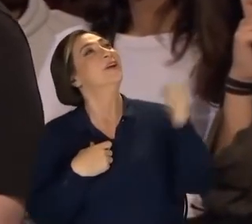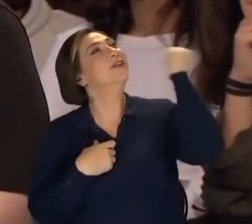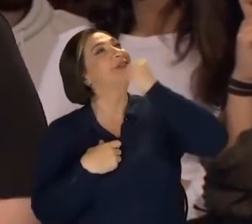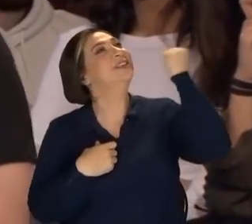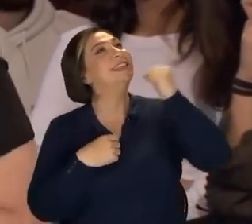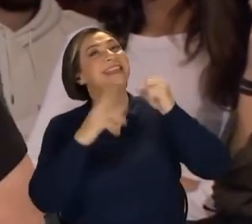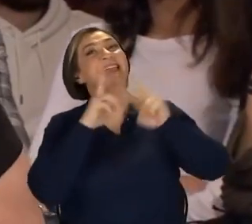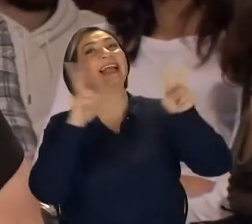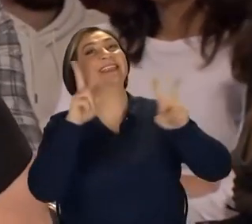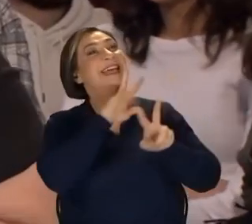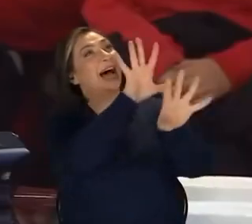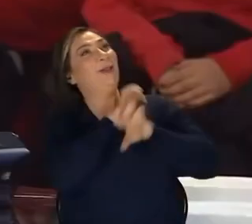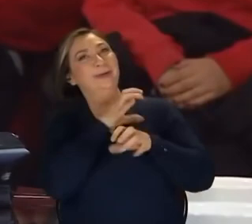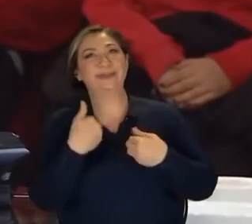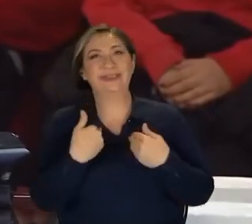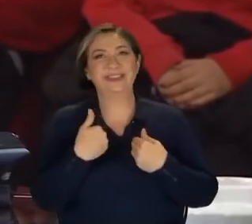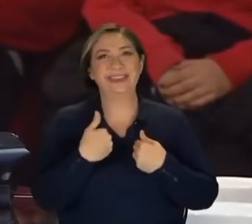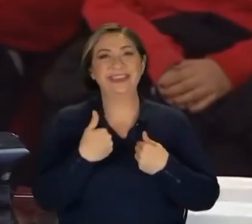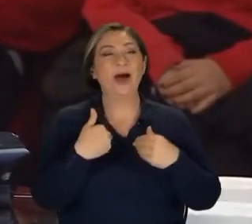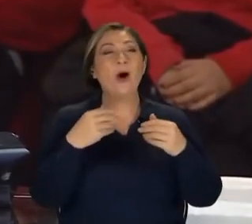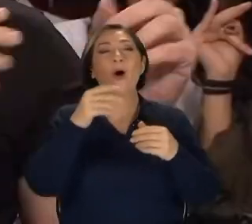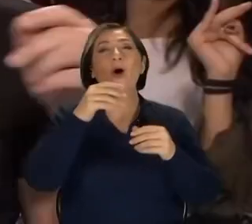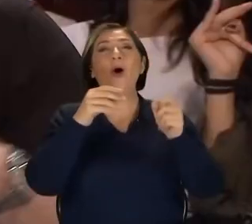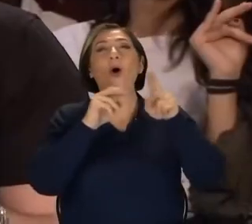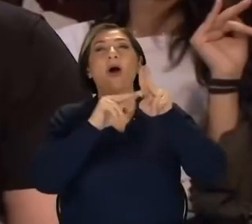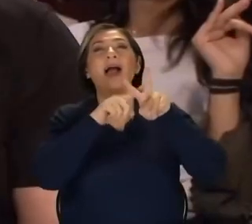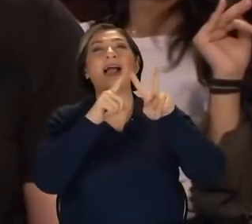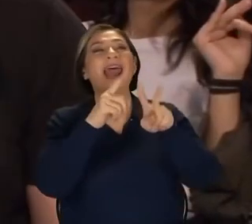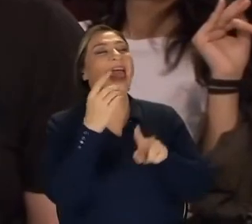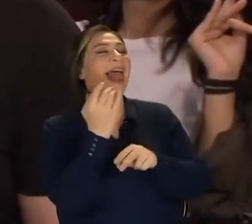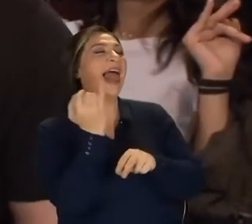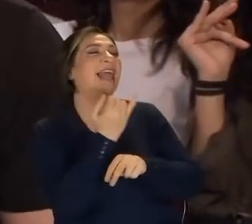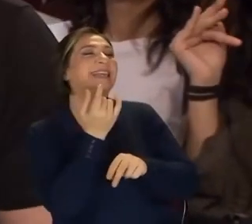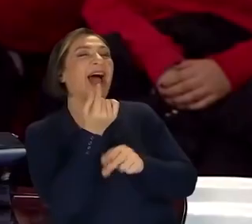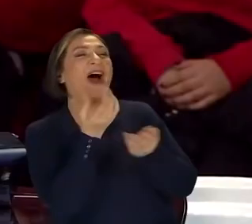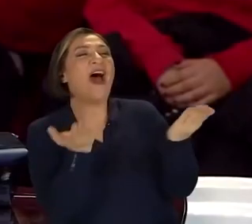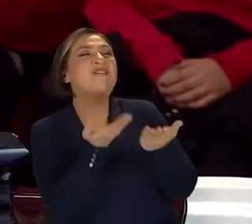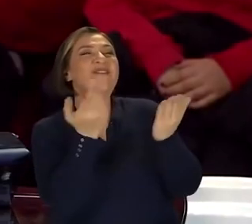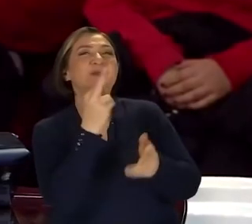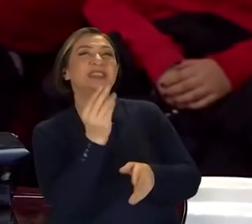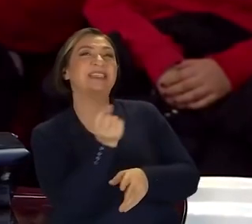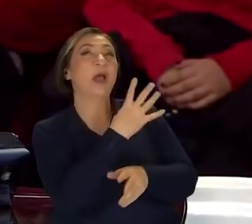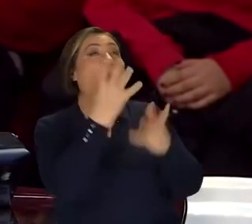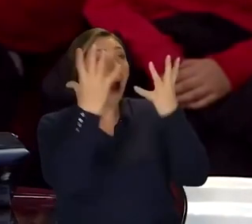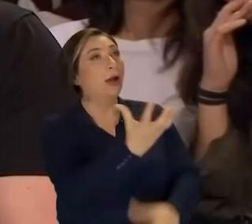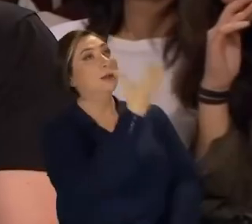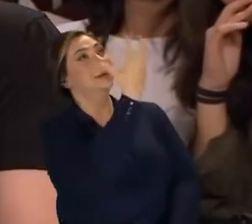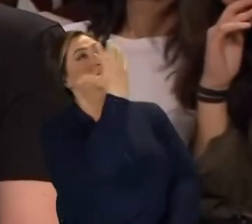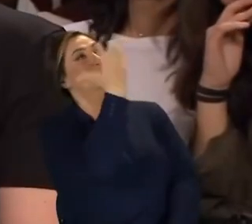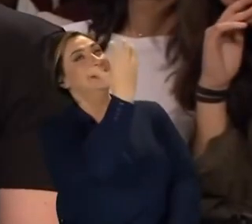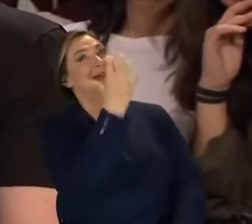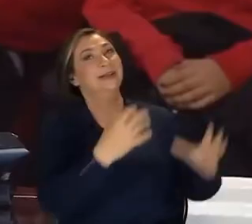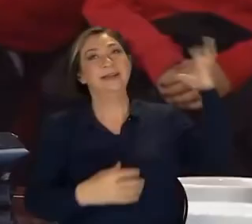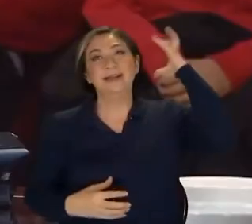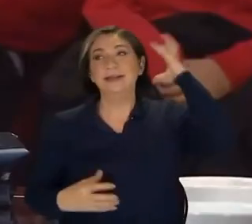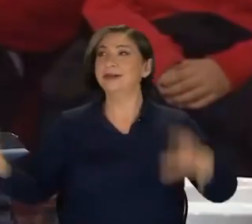fırçanın radyasyonunu biz alıyoruz. O kadar en temiz, yani eleştiri olarak gidiyor. Yoğunluğu biz alıyoruz. Ulan bir